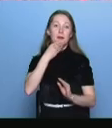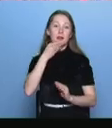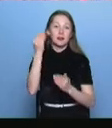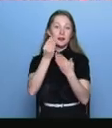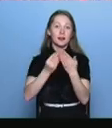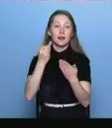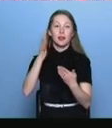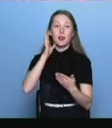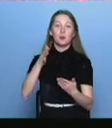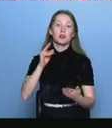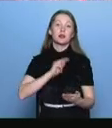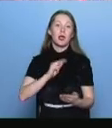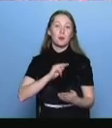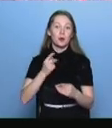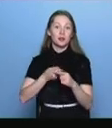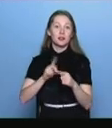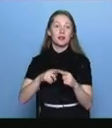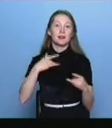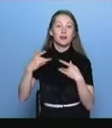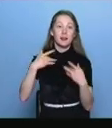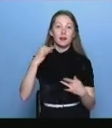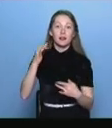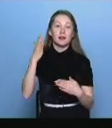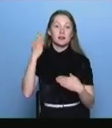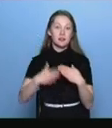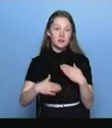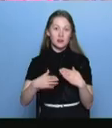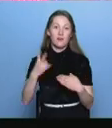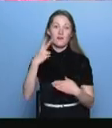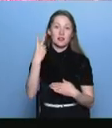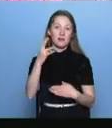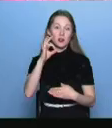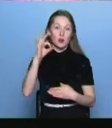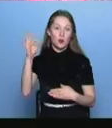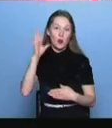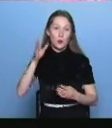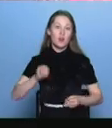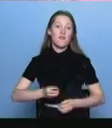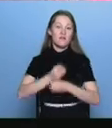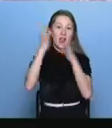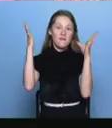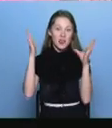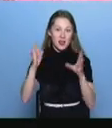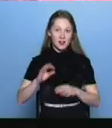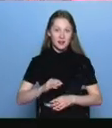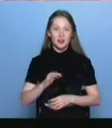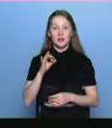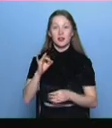под открытым небом. Завершится праздник фейерверком в 22:00. Полная программа праздника на сайте администрации